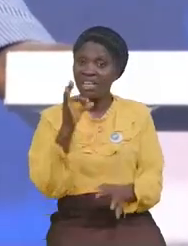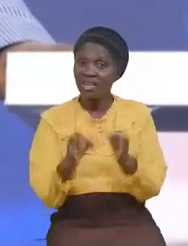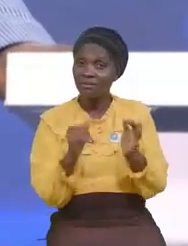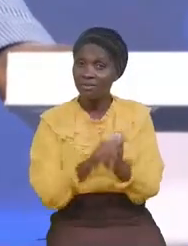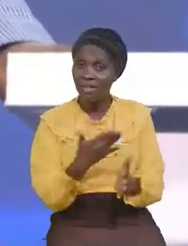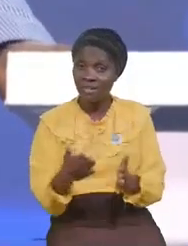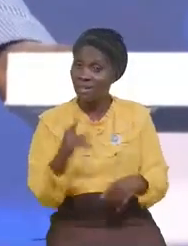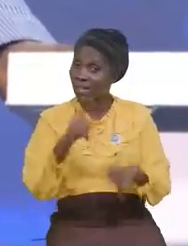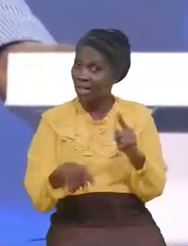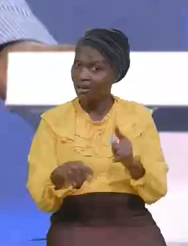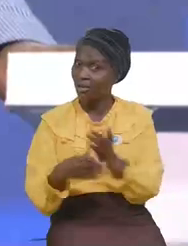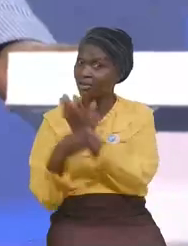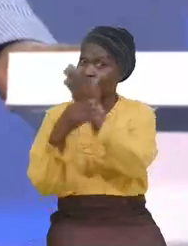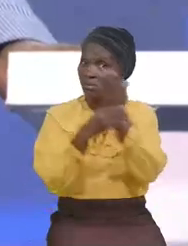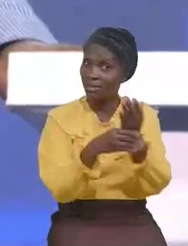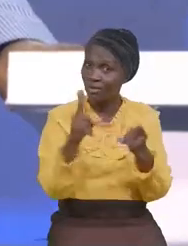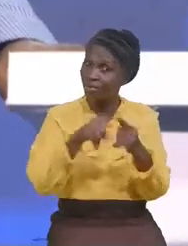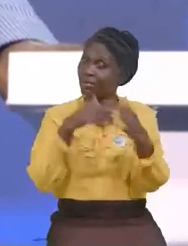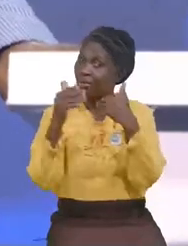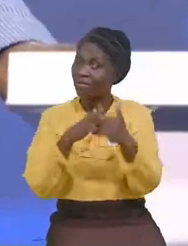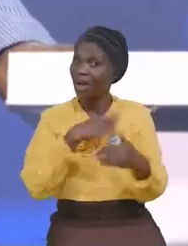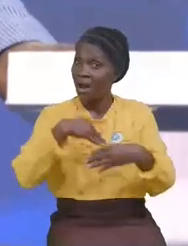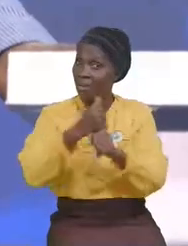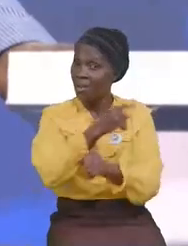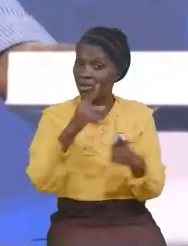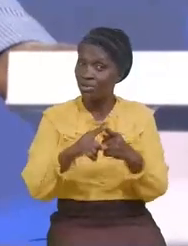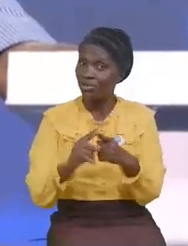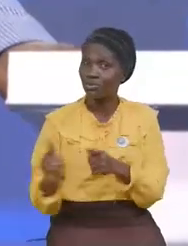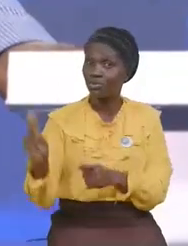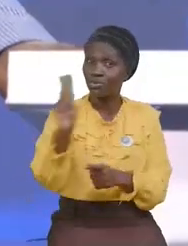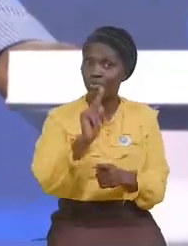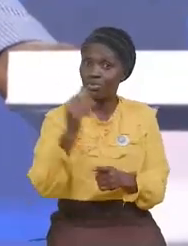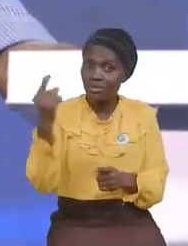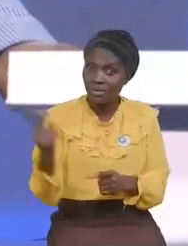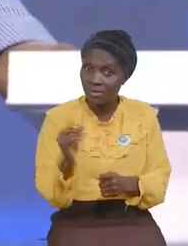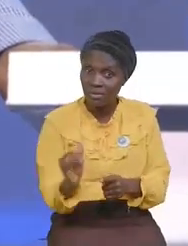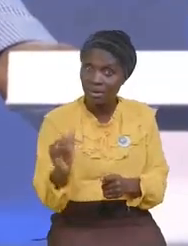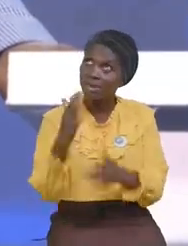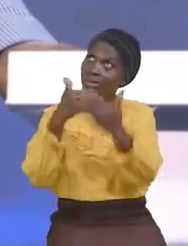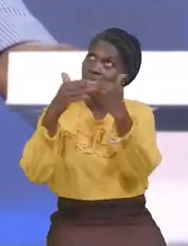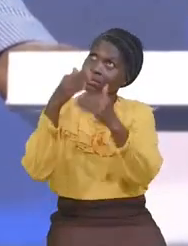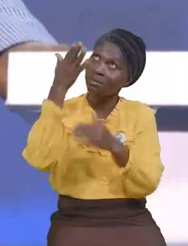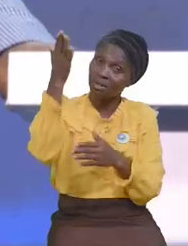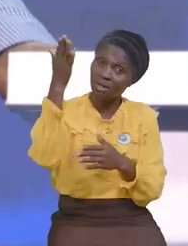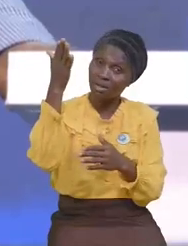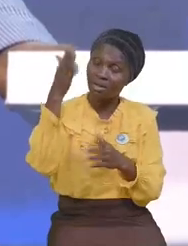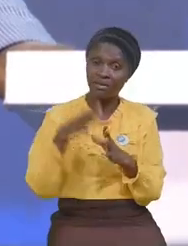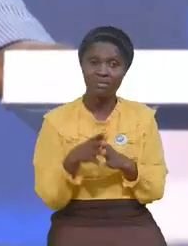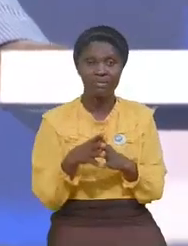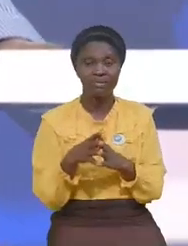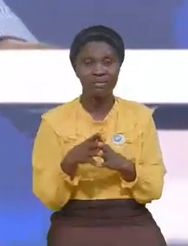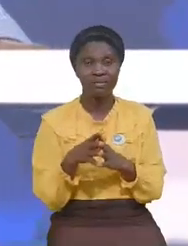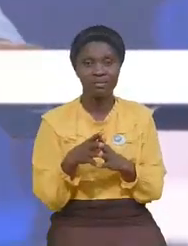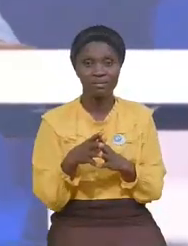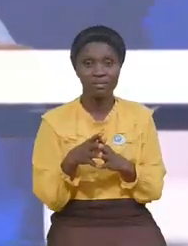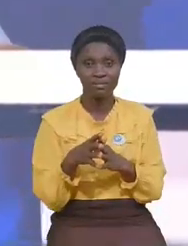si la chose-là ne peut pas t'amener au ciel et t'aider à passer l'éternité